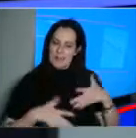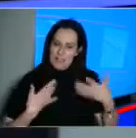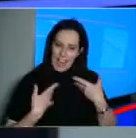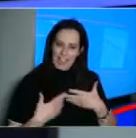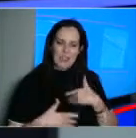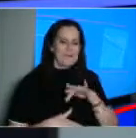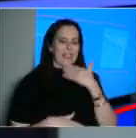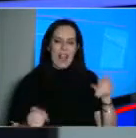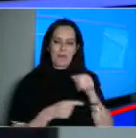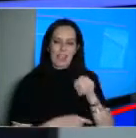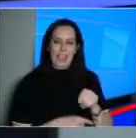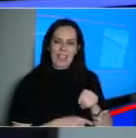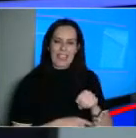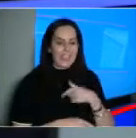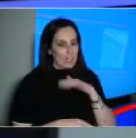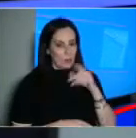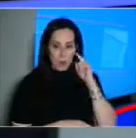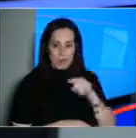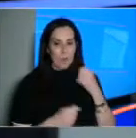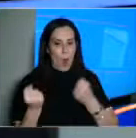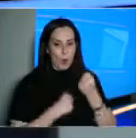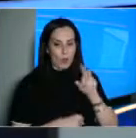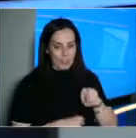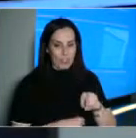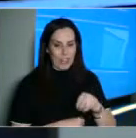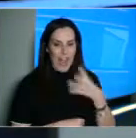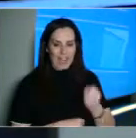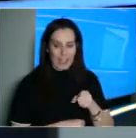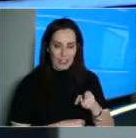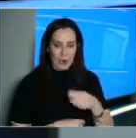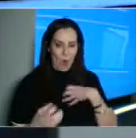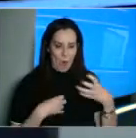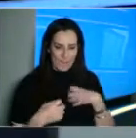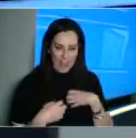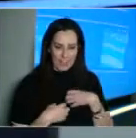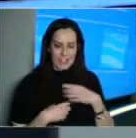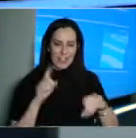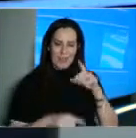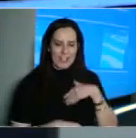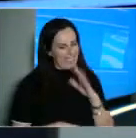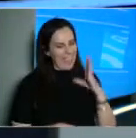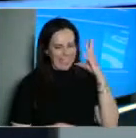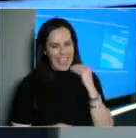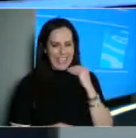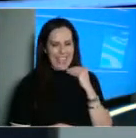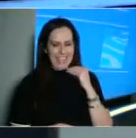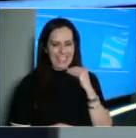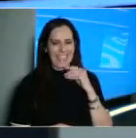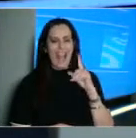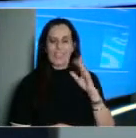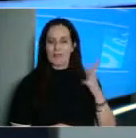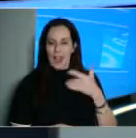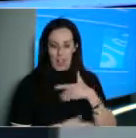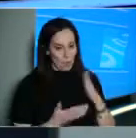מתרגש, אני מת על המוזיקה הזאת, אני גם שומע את זה באוטו, ויש לי הקלטה שלהם מאיזו הופעה, שלפעמים אני ככה נהנה ממנה. אז אם